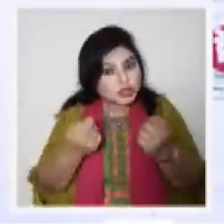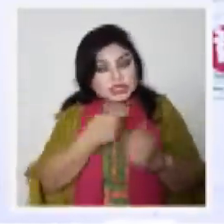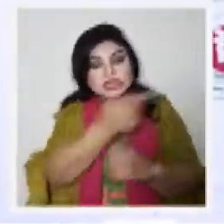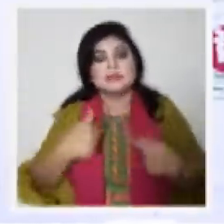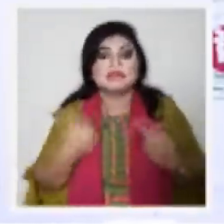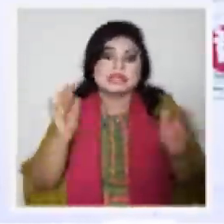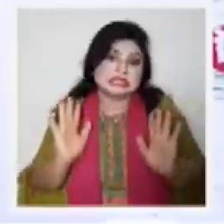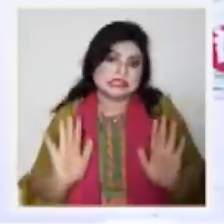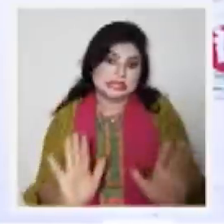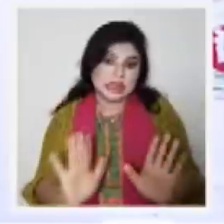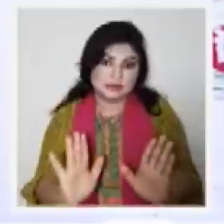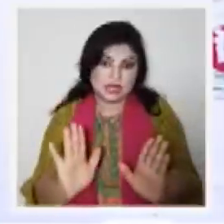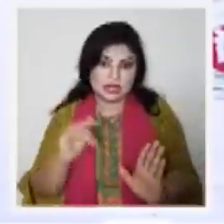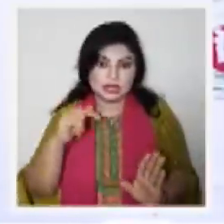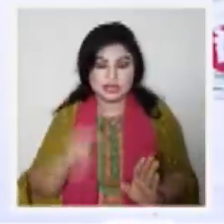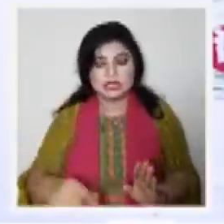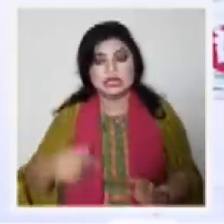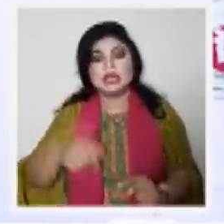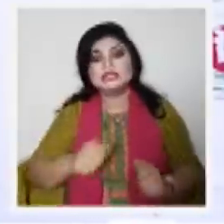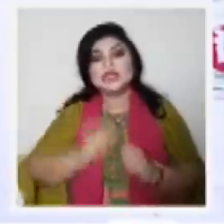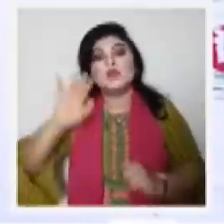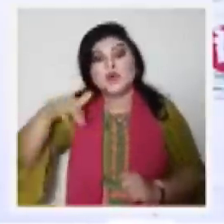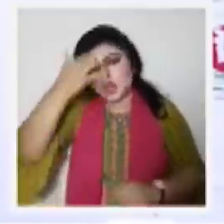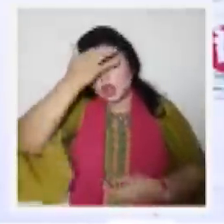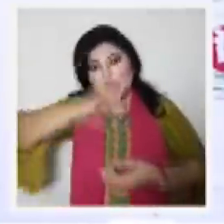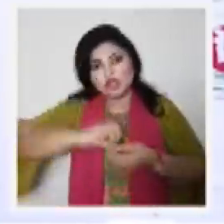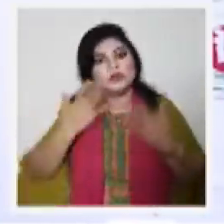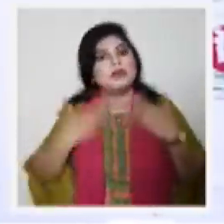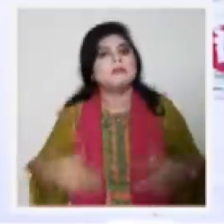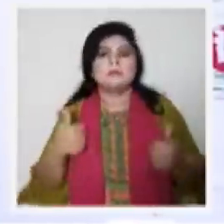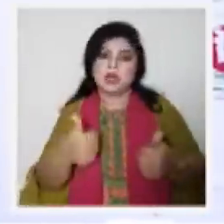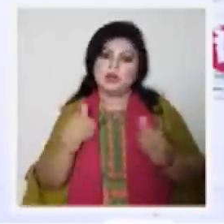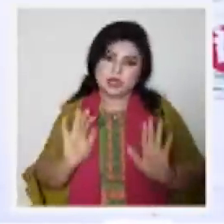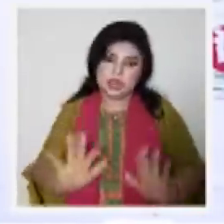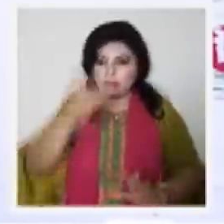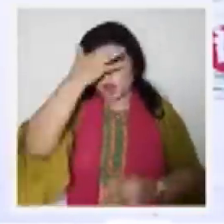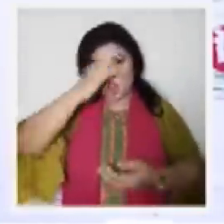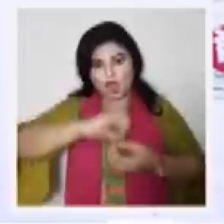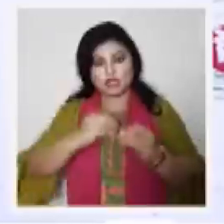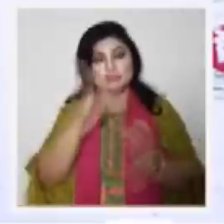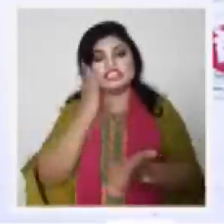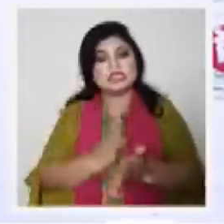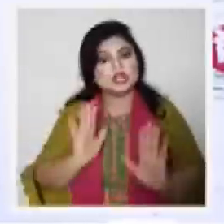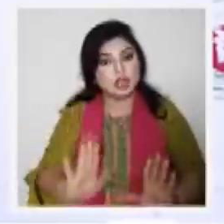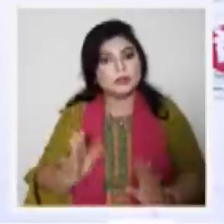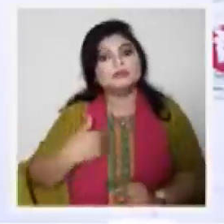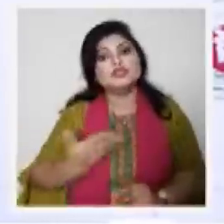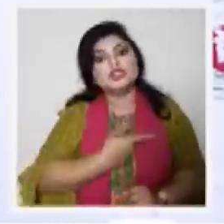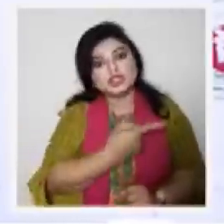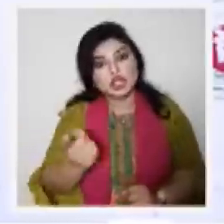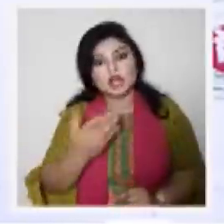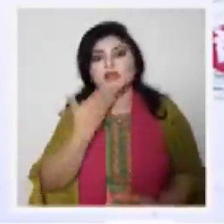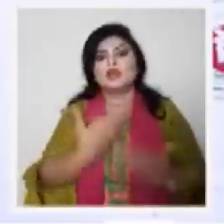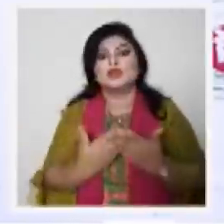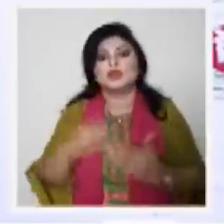চলা। সামনে ঈদের ছুটি বা ঈদের কারণে যেন আমরা এই বিধিগুলি আরও ভালোভাবে কঠোরভাবে মেনে চলি, তাহলে আমরা ঈদ